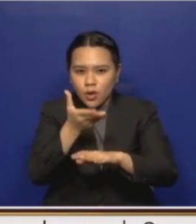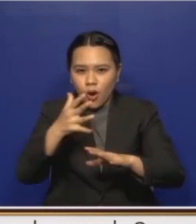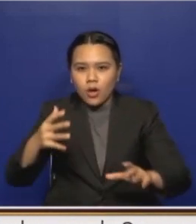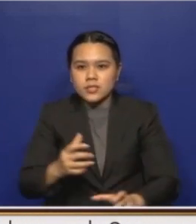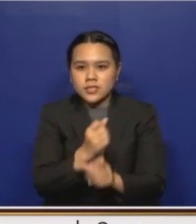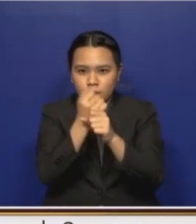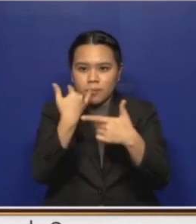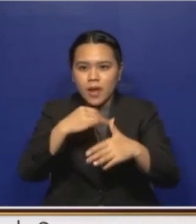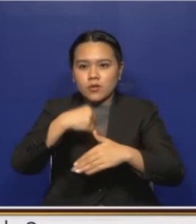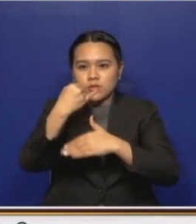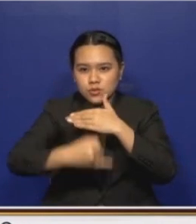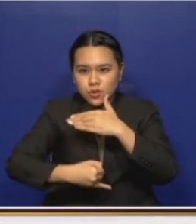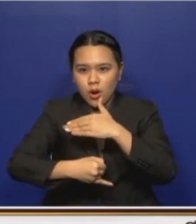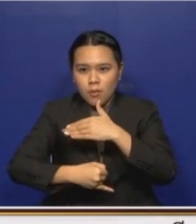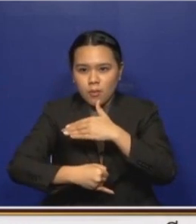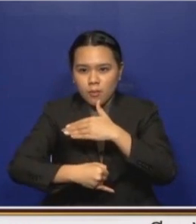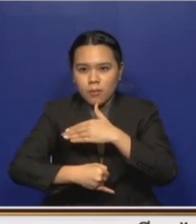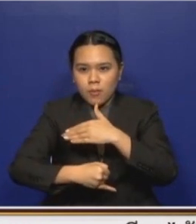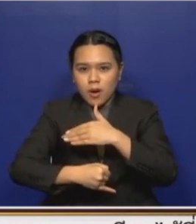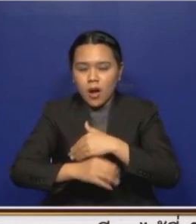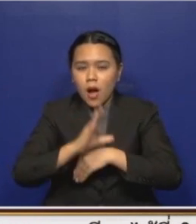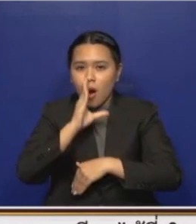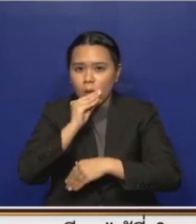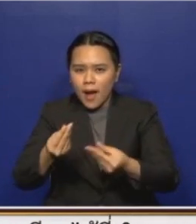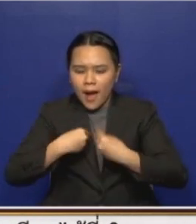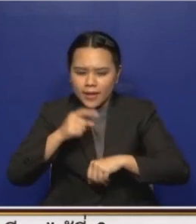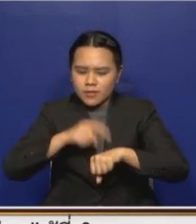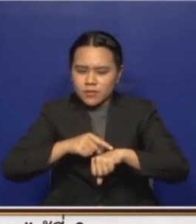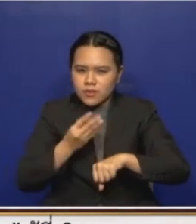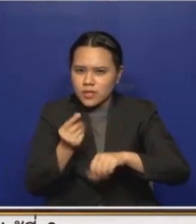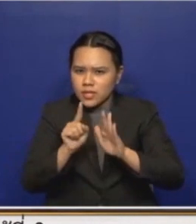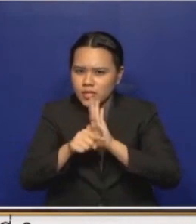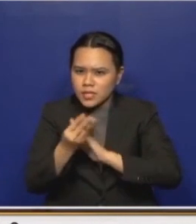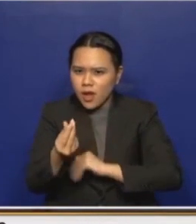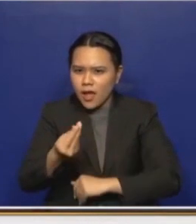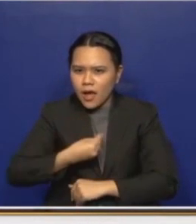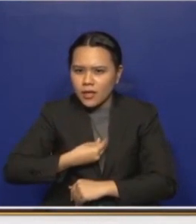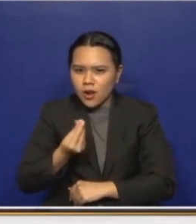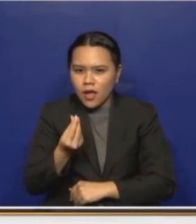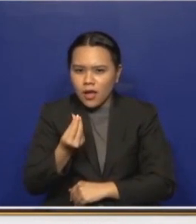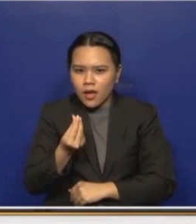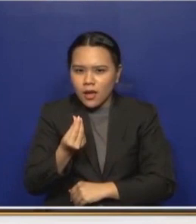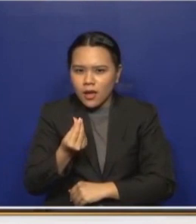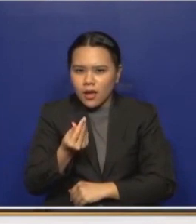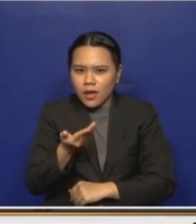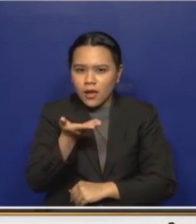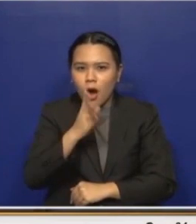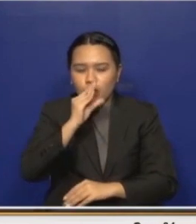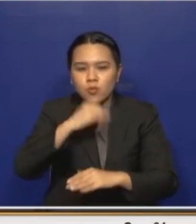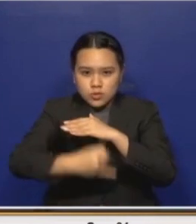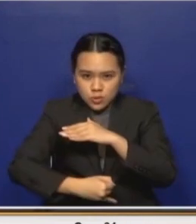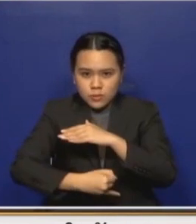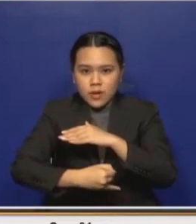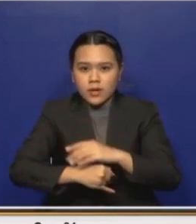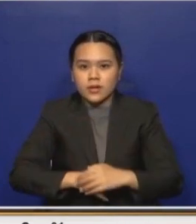ท่านจุลพันธ์ขออนุญาตให้ท่านให้จบเลยนะครับ ครับจบเลยเหรอครับ ให้ผมพูดตรงได้ไหมครับ ให้จบครับให้